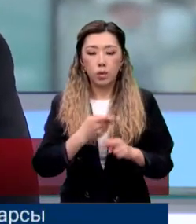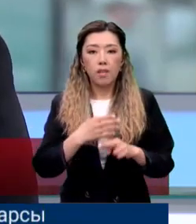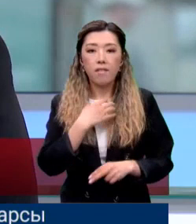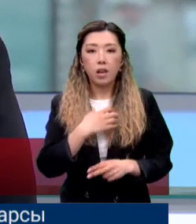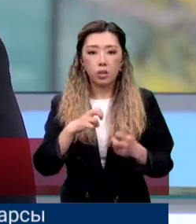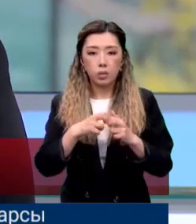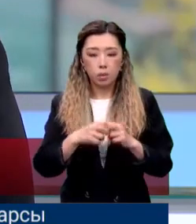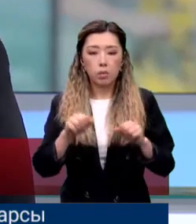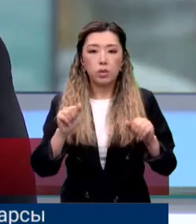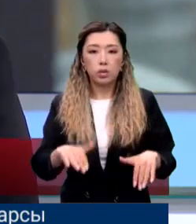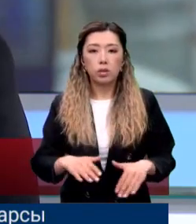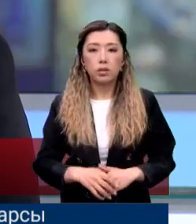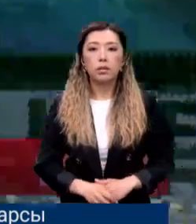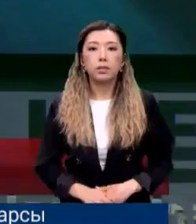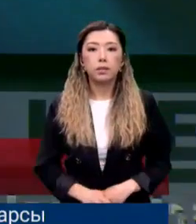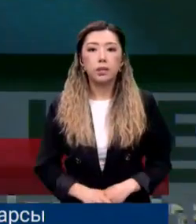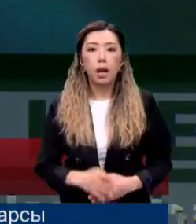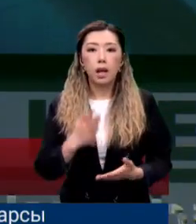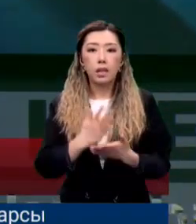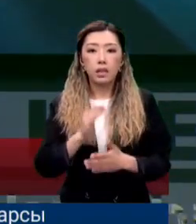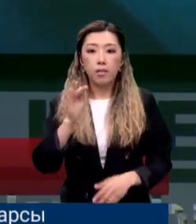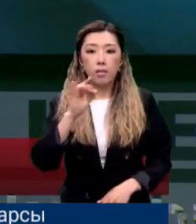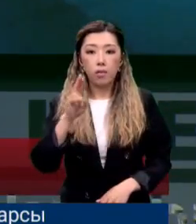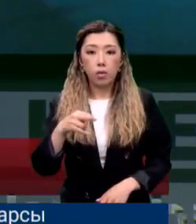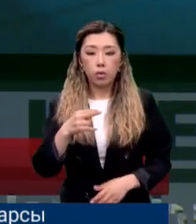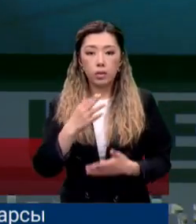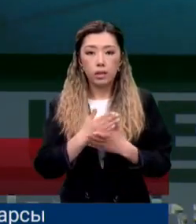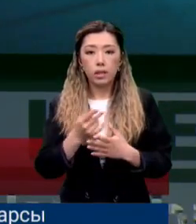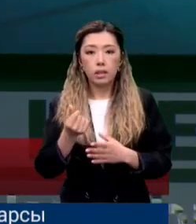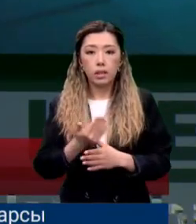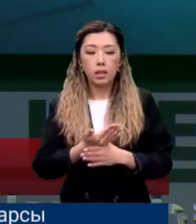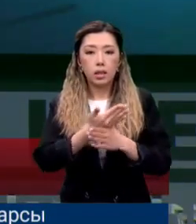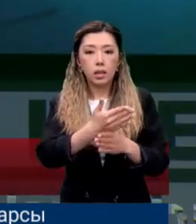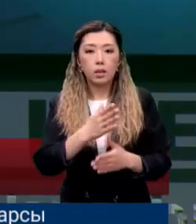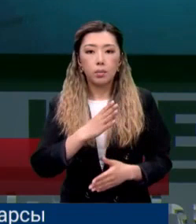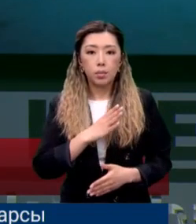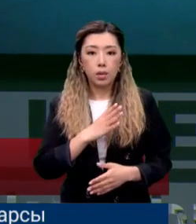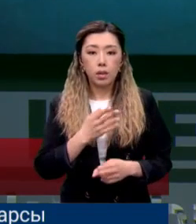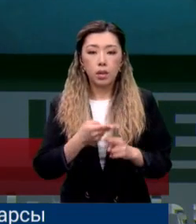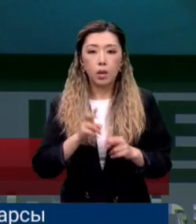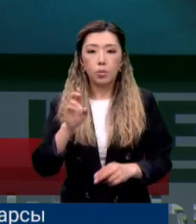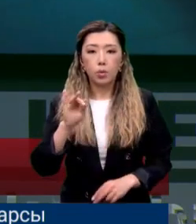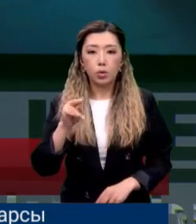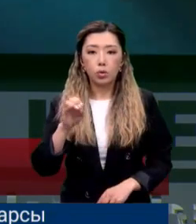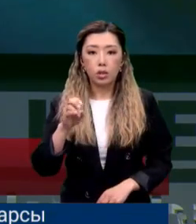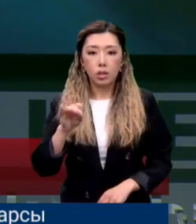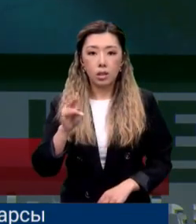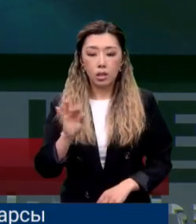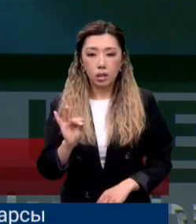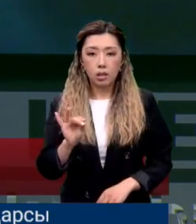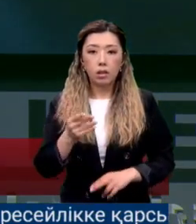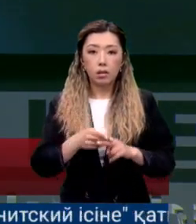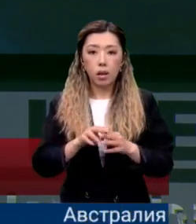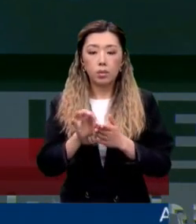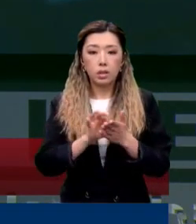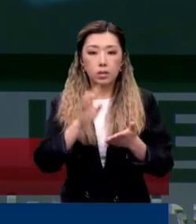Была ведь не очень хорошая практика, когда в фонд начали перечислять деньги бюджетники, вы это помните. А сейчас это искоренили уже? Да, конечно, мы сразу отреагировали,